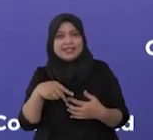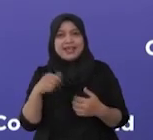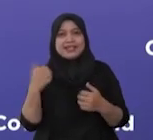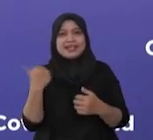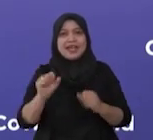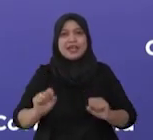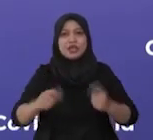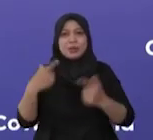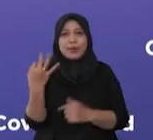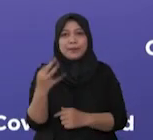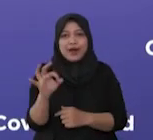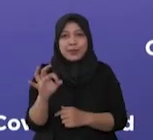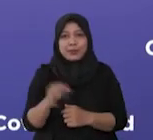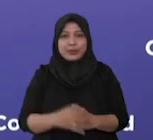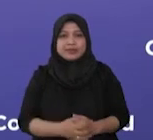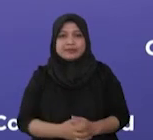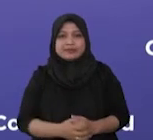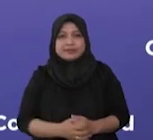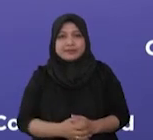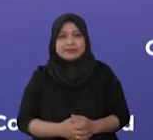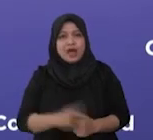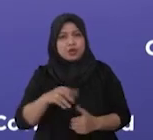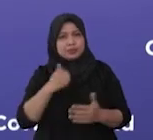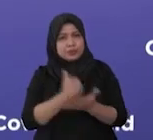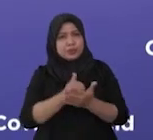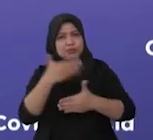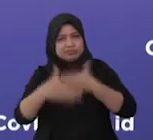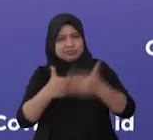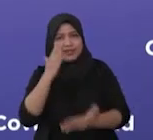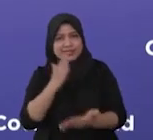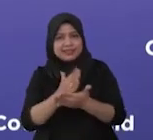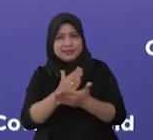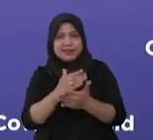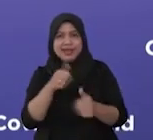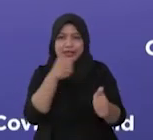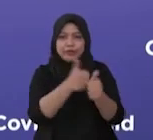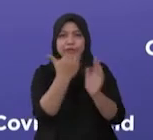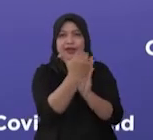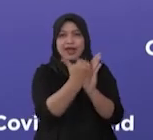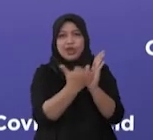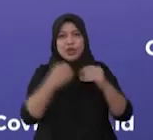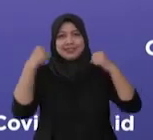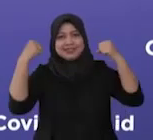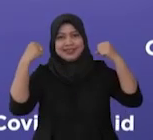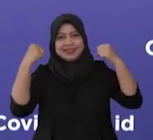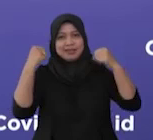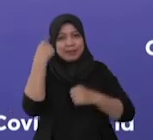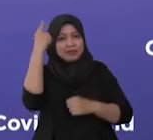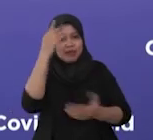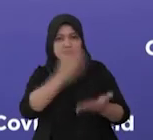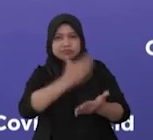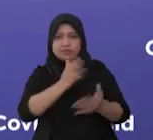hidup dengan Memegang teguh dan menjalankan secara disiplin semua protokol kesehatan yang telah ditetapkan oleh